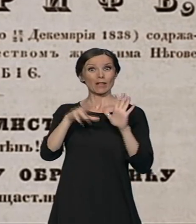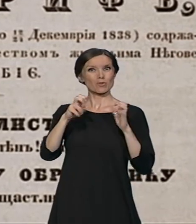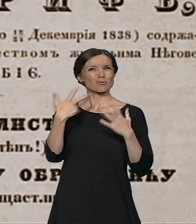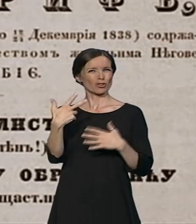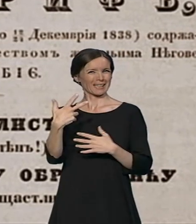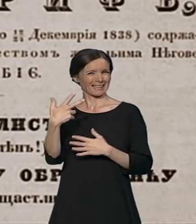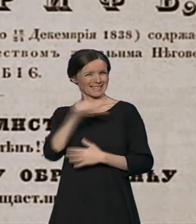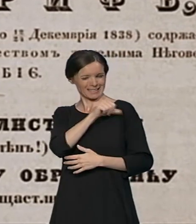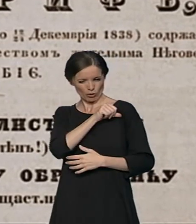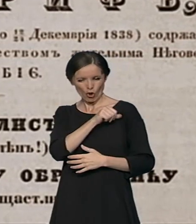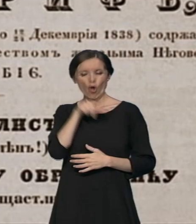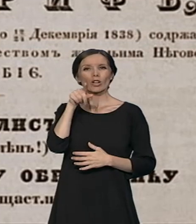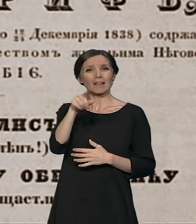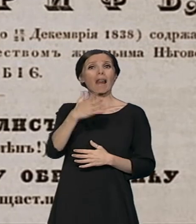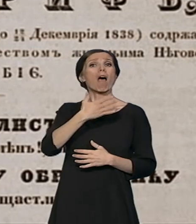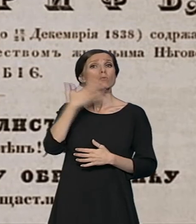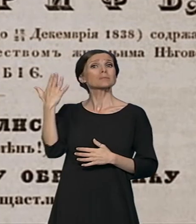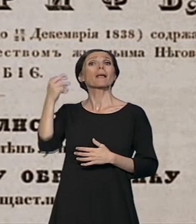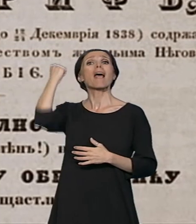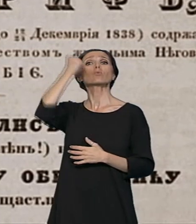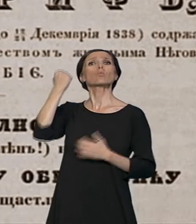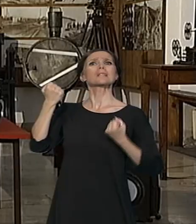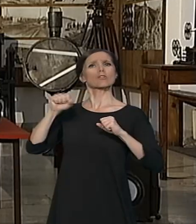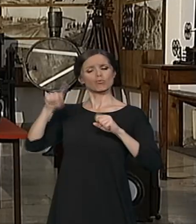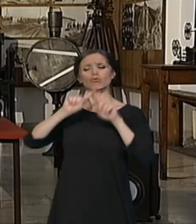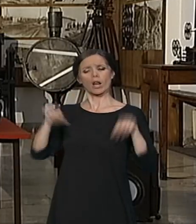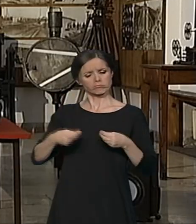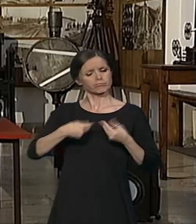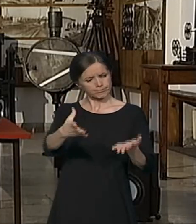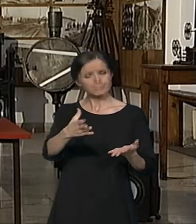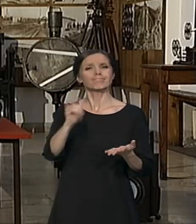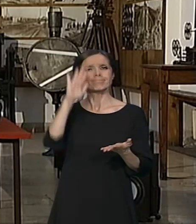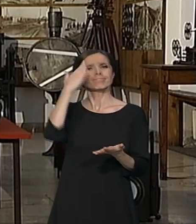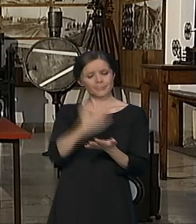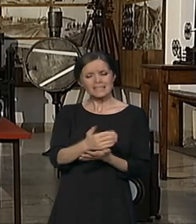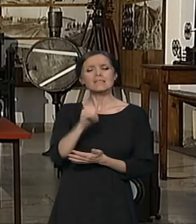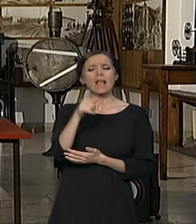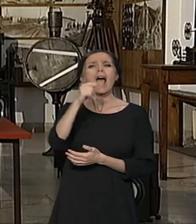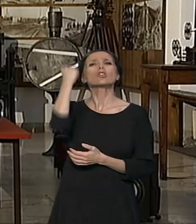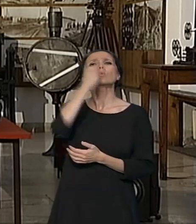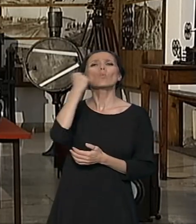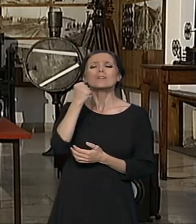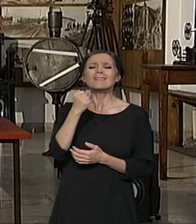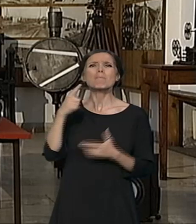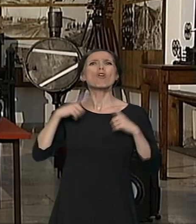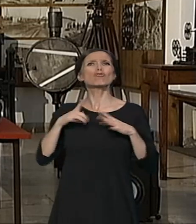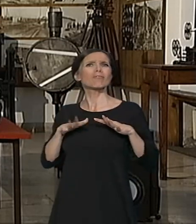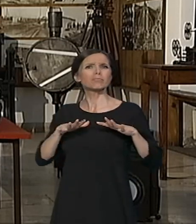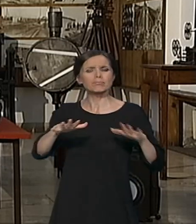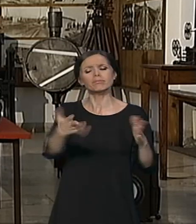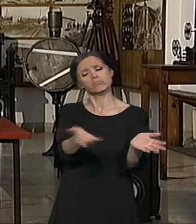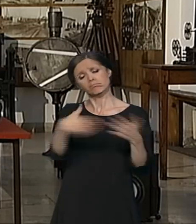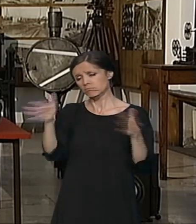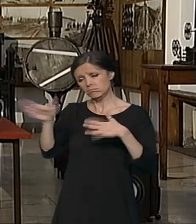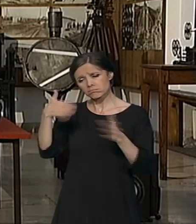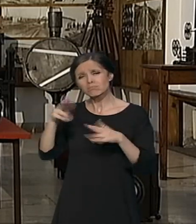se muslimani moraju iseliti iz Srbije i koncentrisati samo u gradskim naseljima, još više je